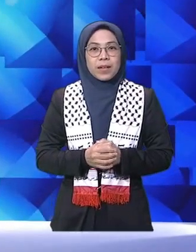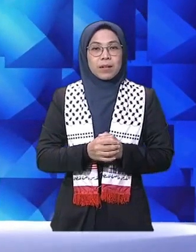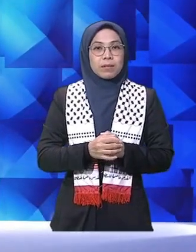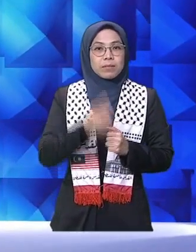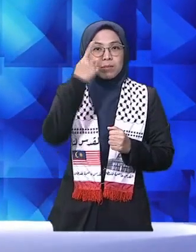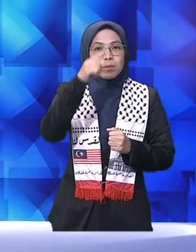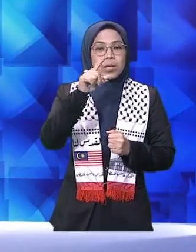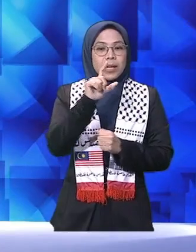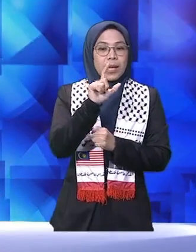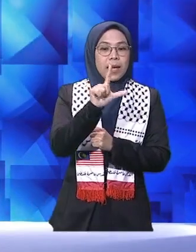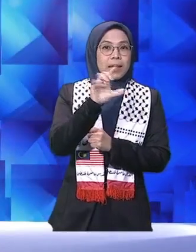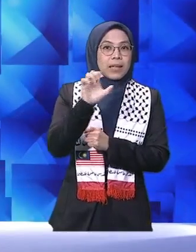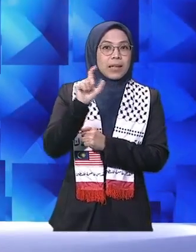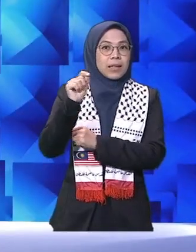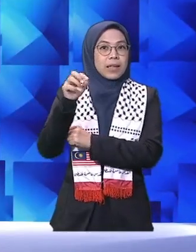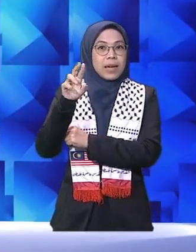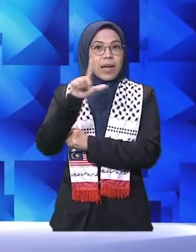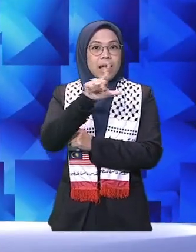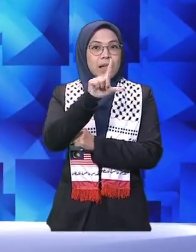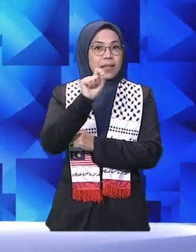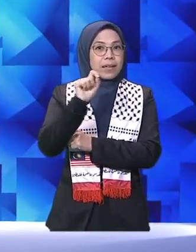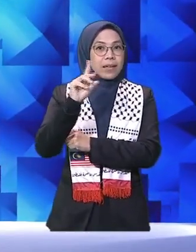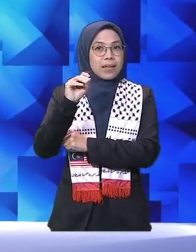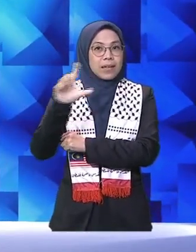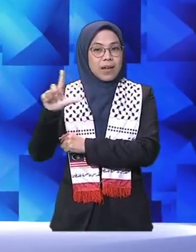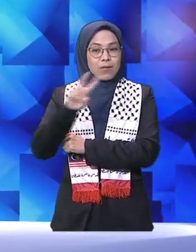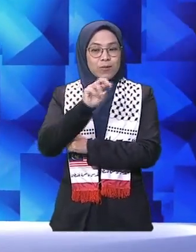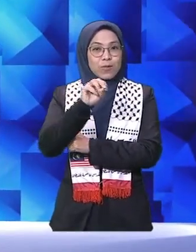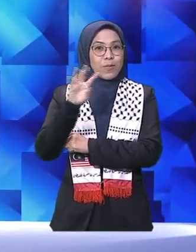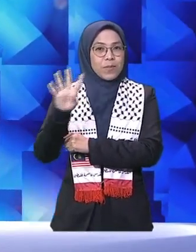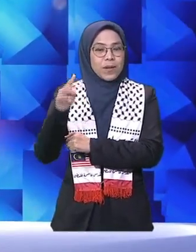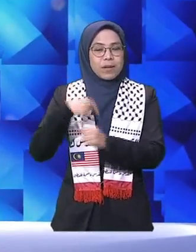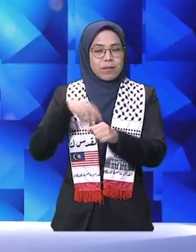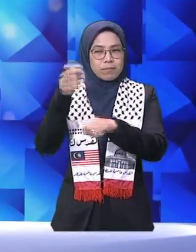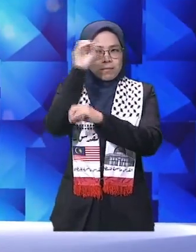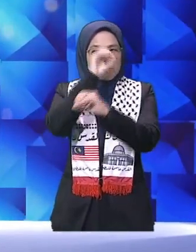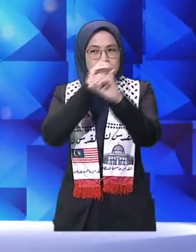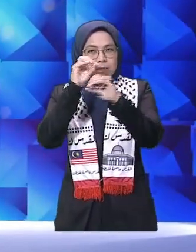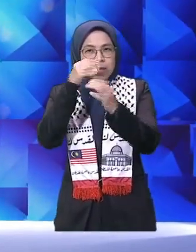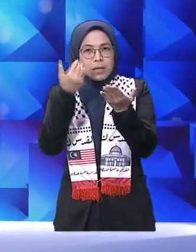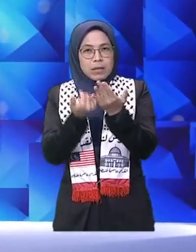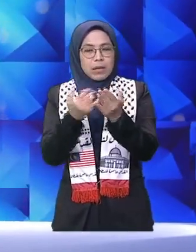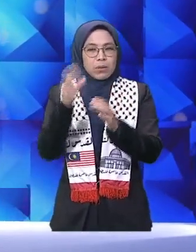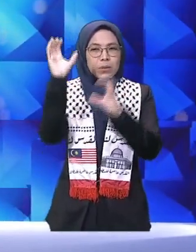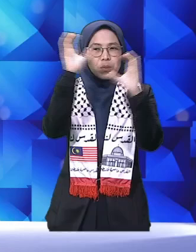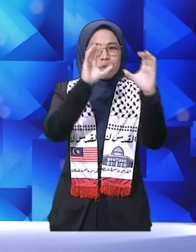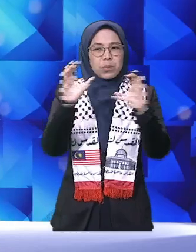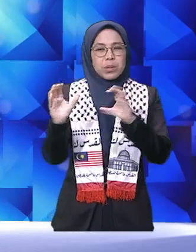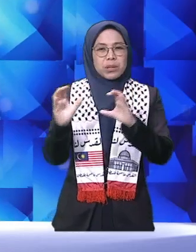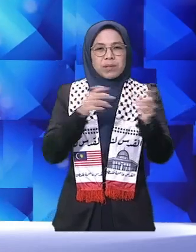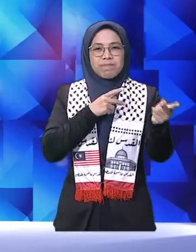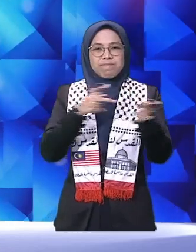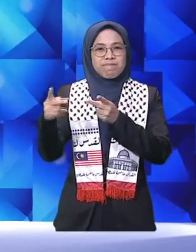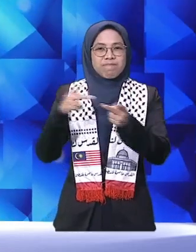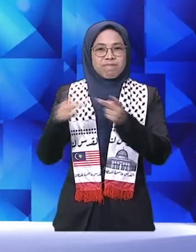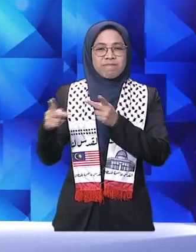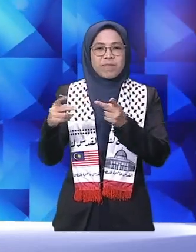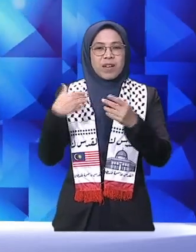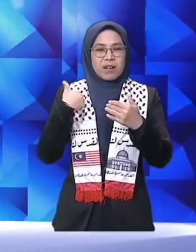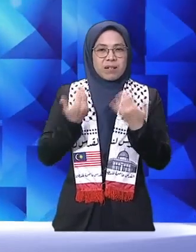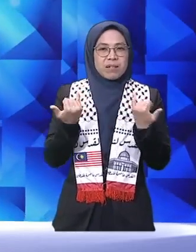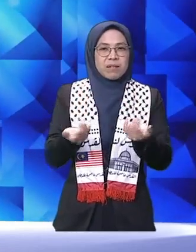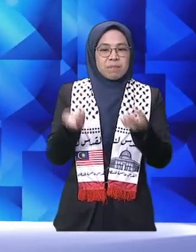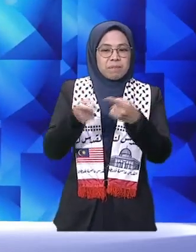Menjelang Letua di Langkawi, LTDL 2024, pihak penganjur sedang memantau situasi cuaca tidak menentu yang melanda beberapa kawasan di negara